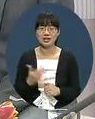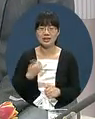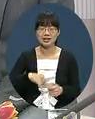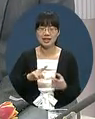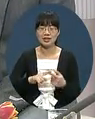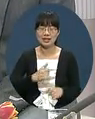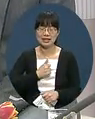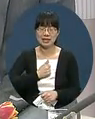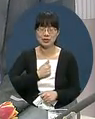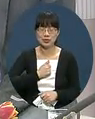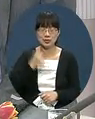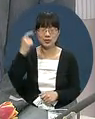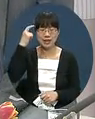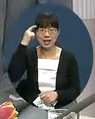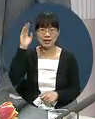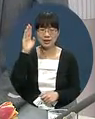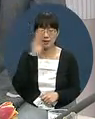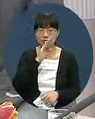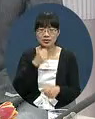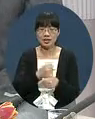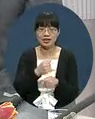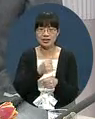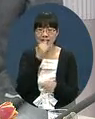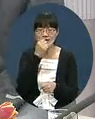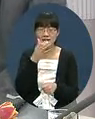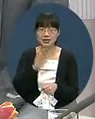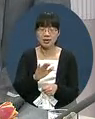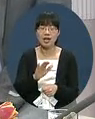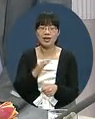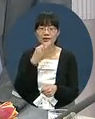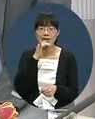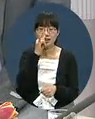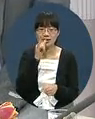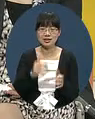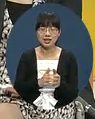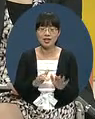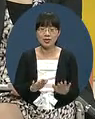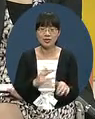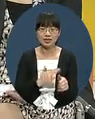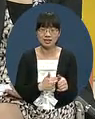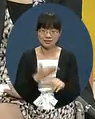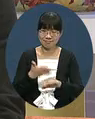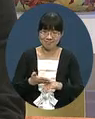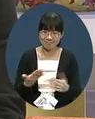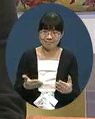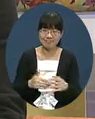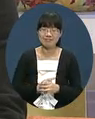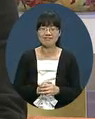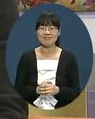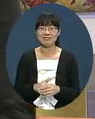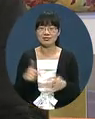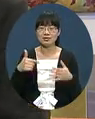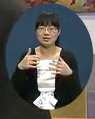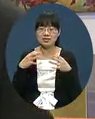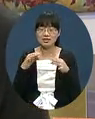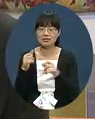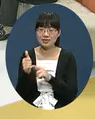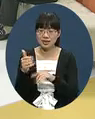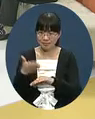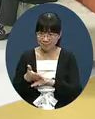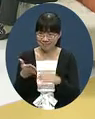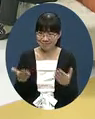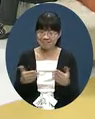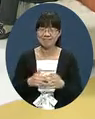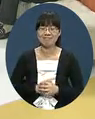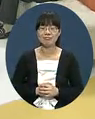낮춘다라는 주제로 얘기해봤는데 유익한 시간 되셨으리라고 믿습니다. 네, 최홍일 교수님, 이영희 선생님 네. 인사드리고요. 네. 김생민 씨도 함께해 주셔서